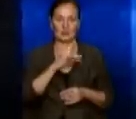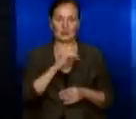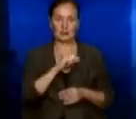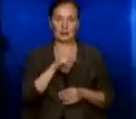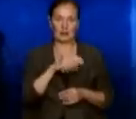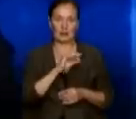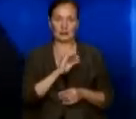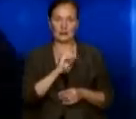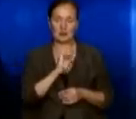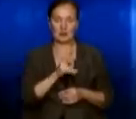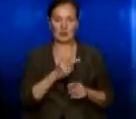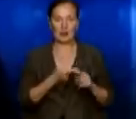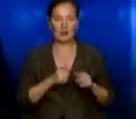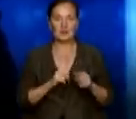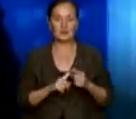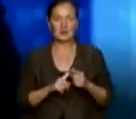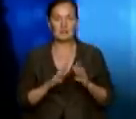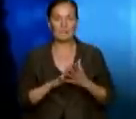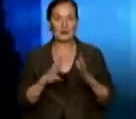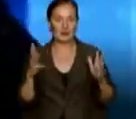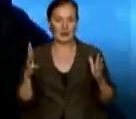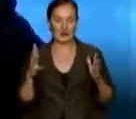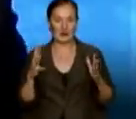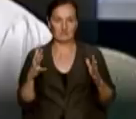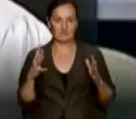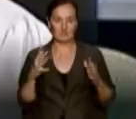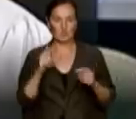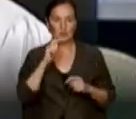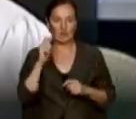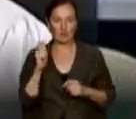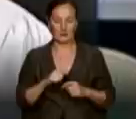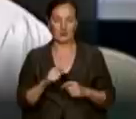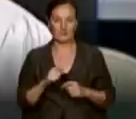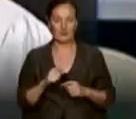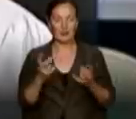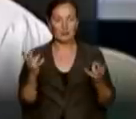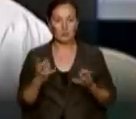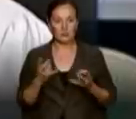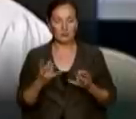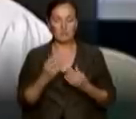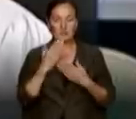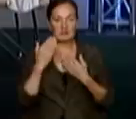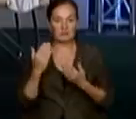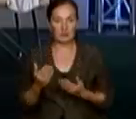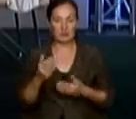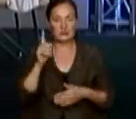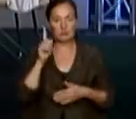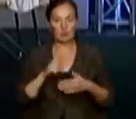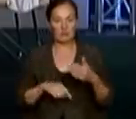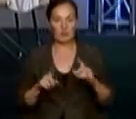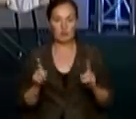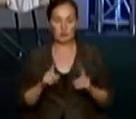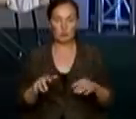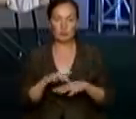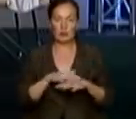України. Тому про держбюджет мова має йти обов'язково. Це потрібно звертатися? Так. Я сподіваюся, що